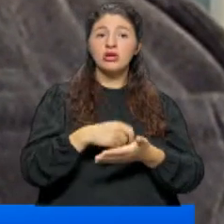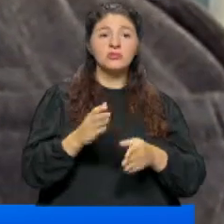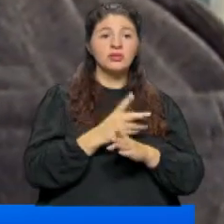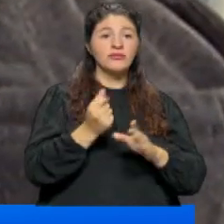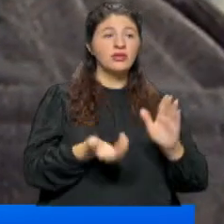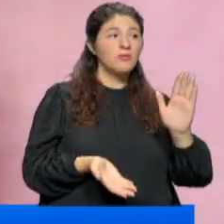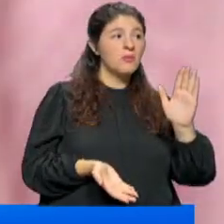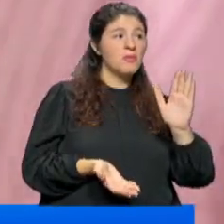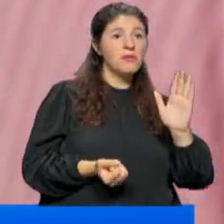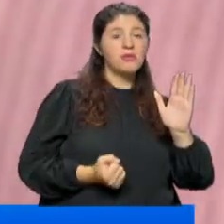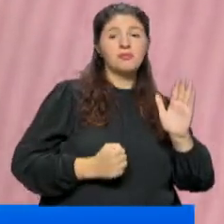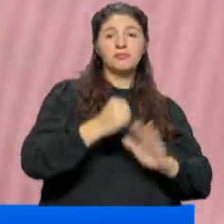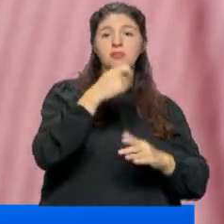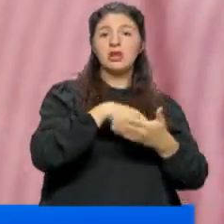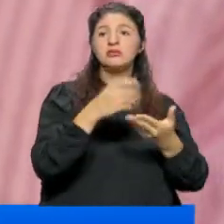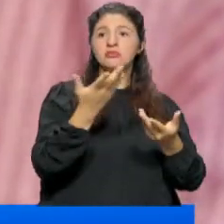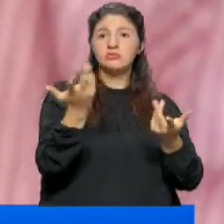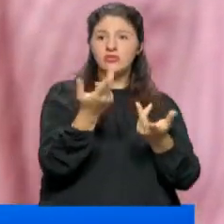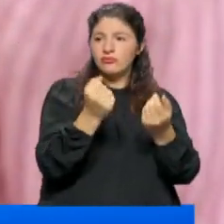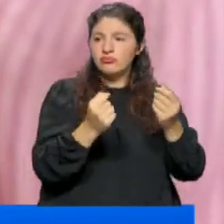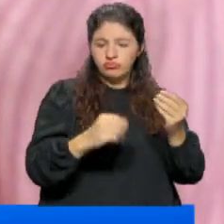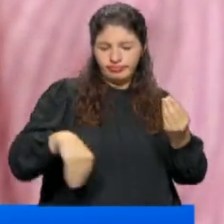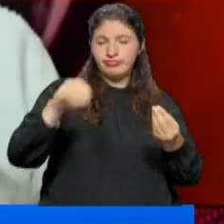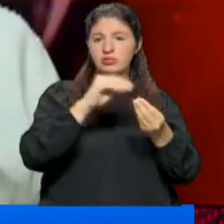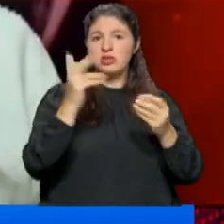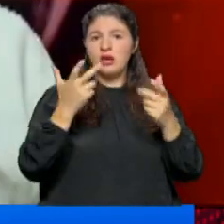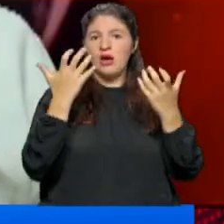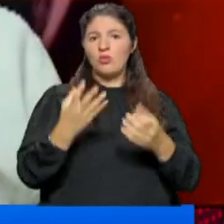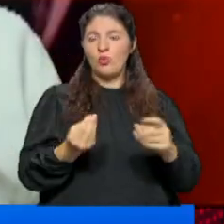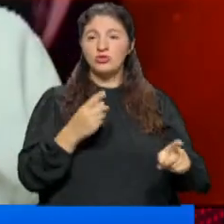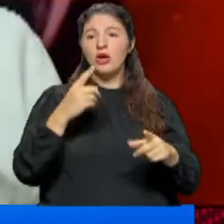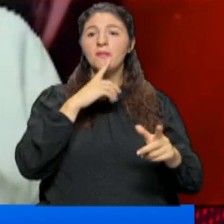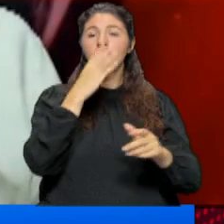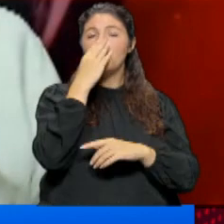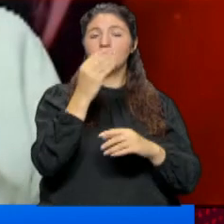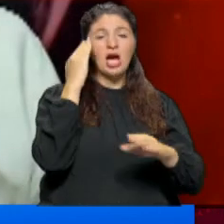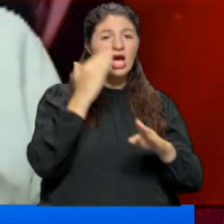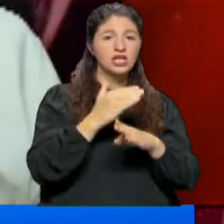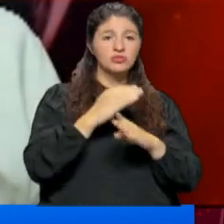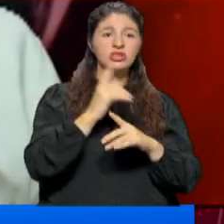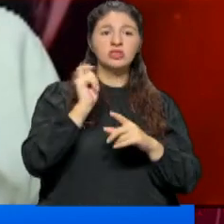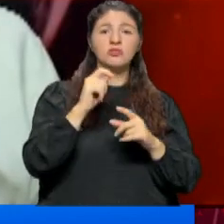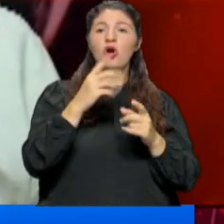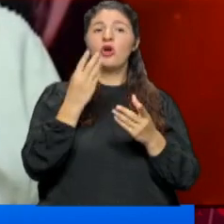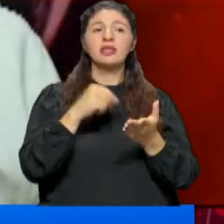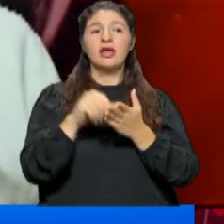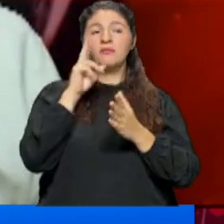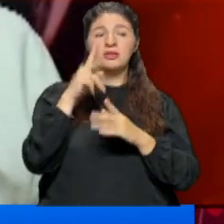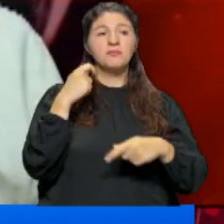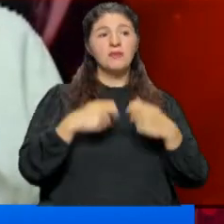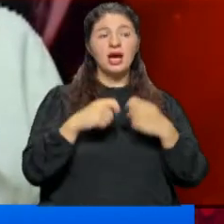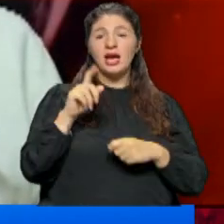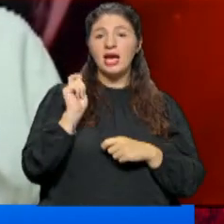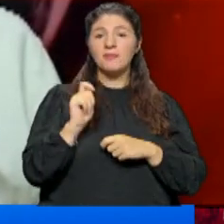pazardaki fiyatlarsa maaş zamlarından kat ve kat fazla yükseldi. Promosyon anlaşmasının yapılmış olduğu tarihe baktığımızda bankaya